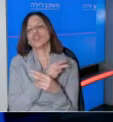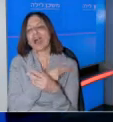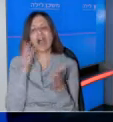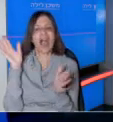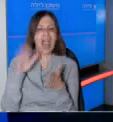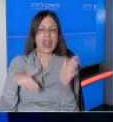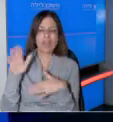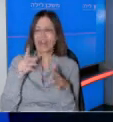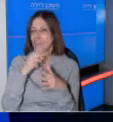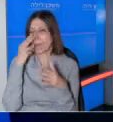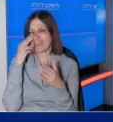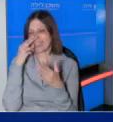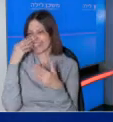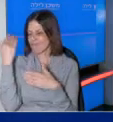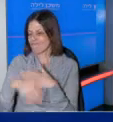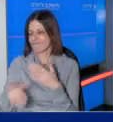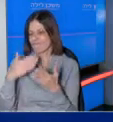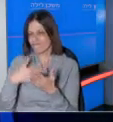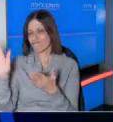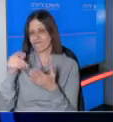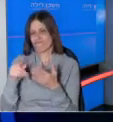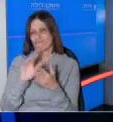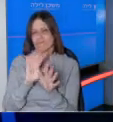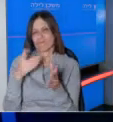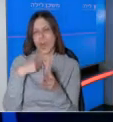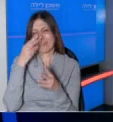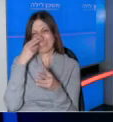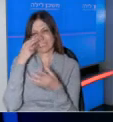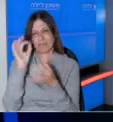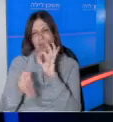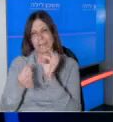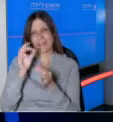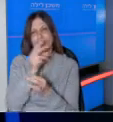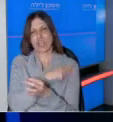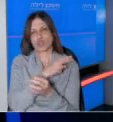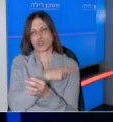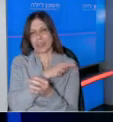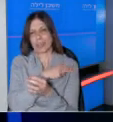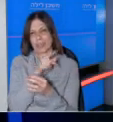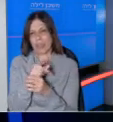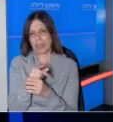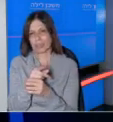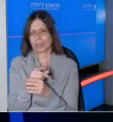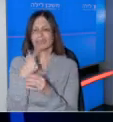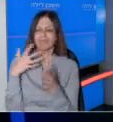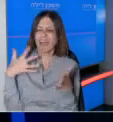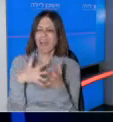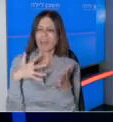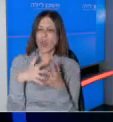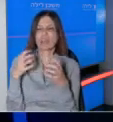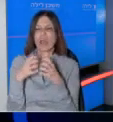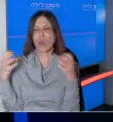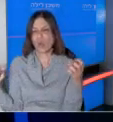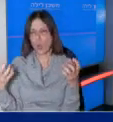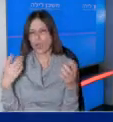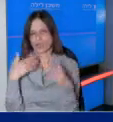שגם לא מנסה לבאר את הנהגע הזה. לא מנסים להעמיד לדין את השוטרים האלה. רק אני אגיד. חקירות ארוכות, ובסופו של